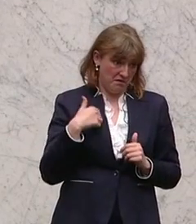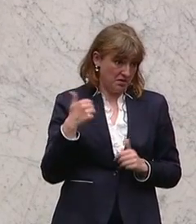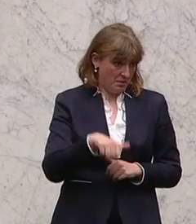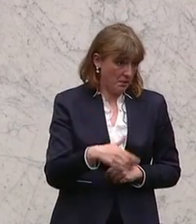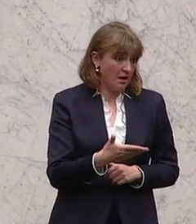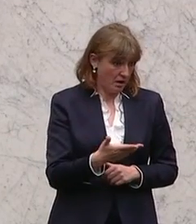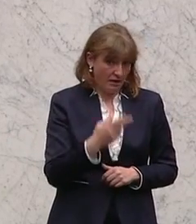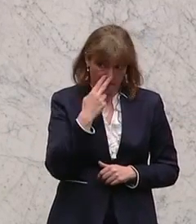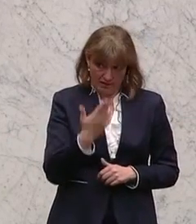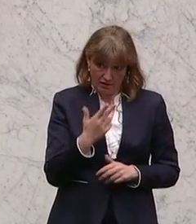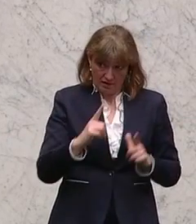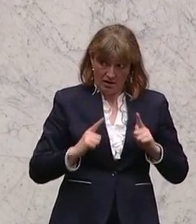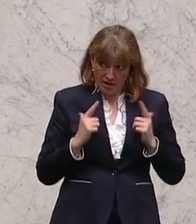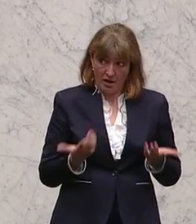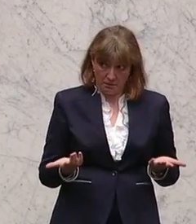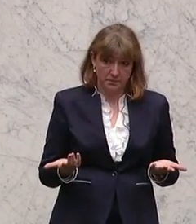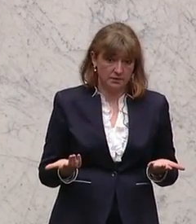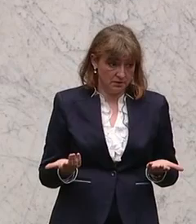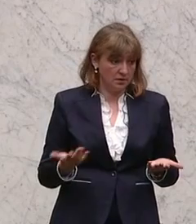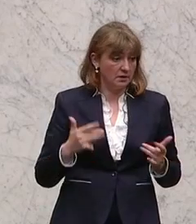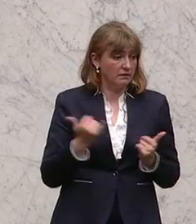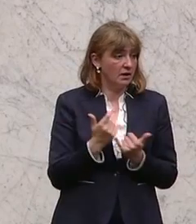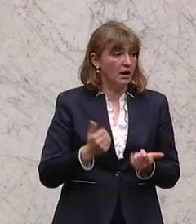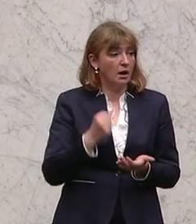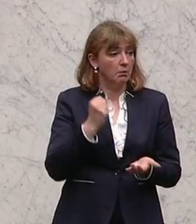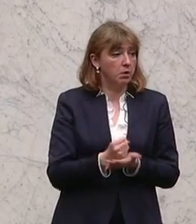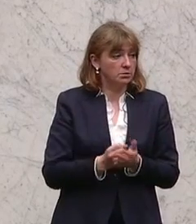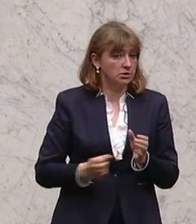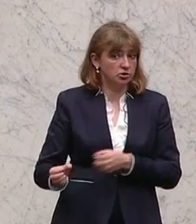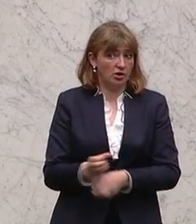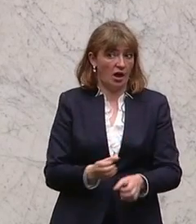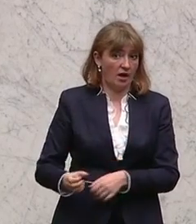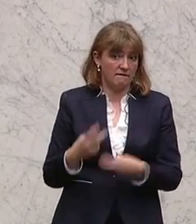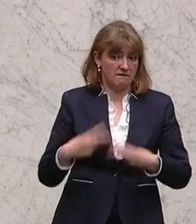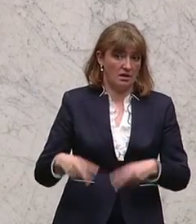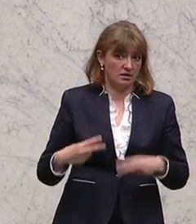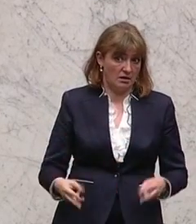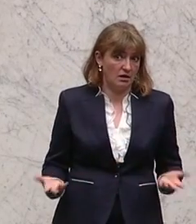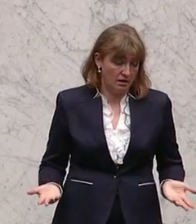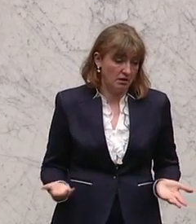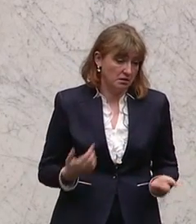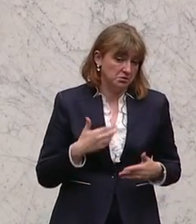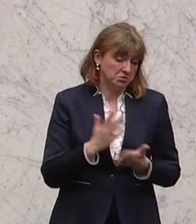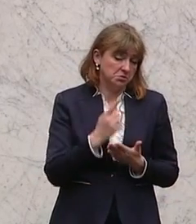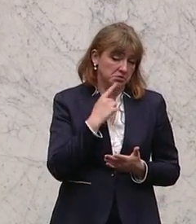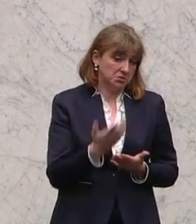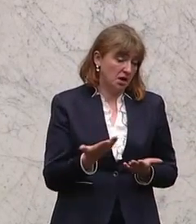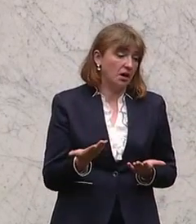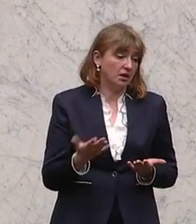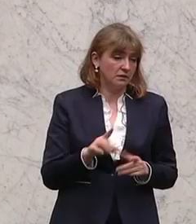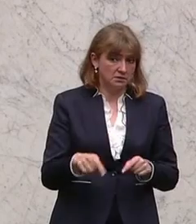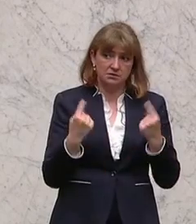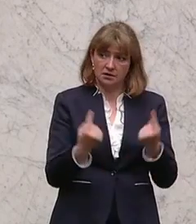war, hat hautnah erlebt, wie dieser Postenschacher weitergeht. Und ich sage Ihnen schon, allein in